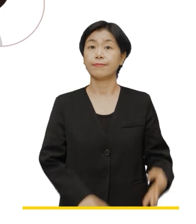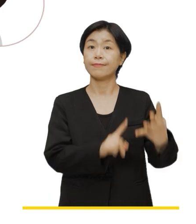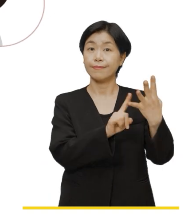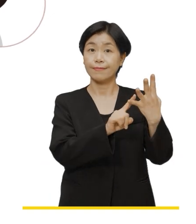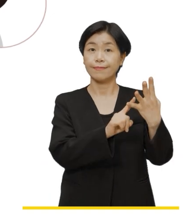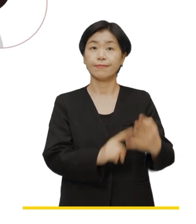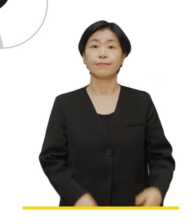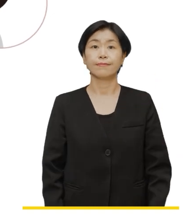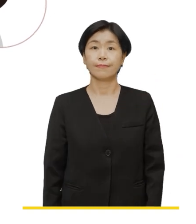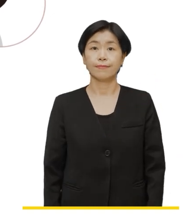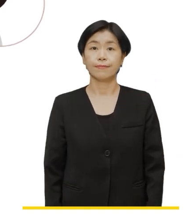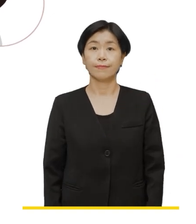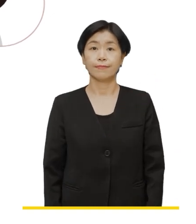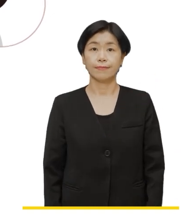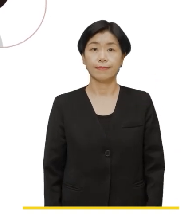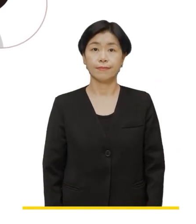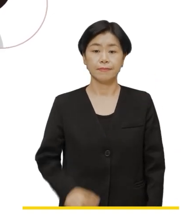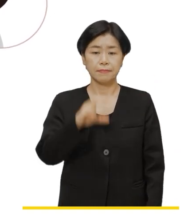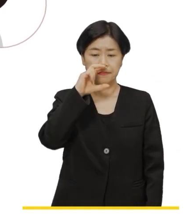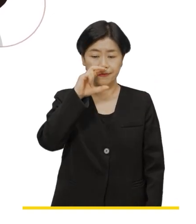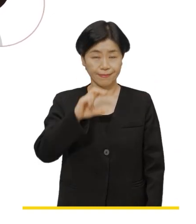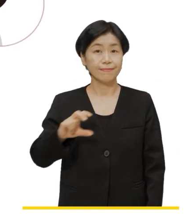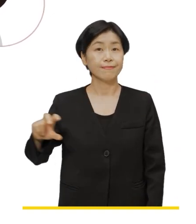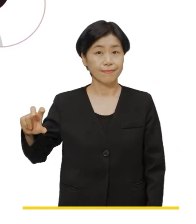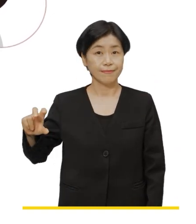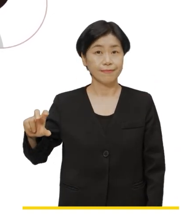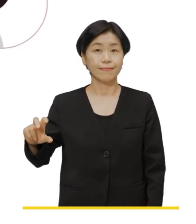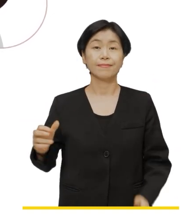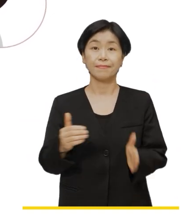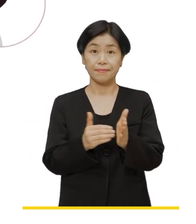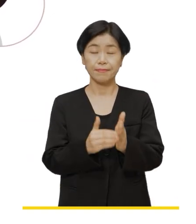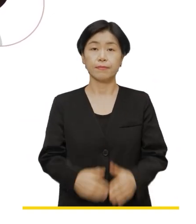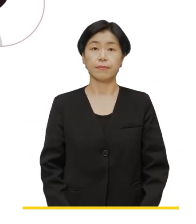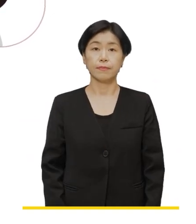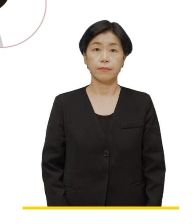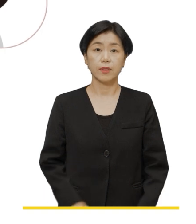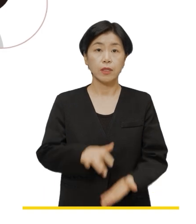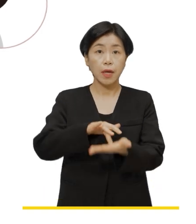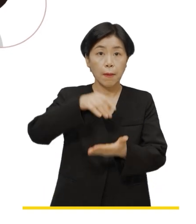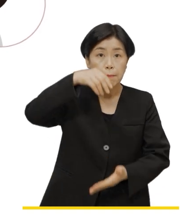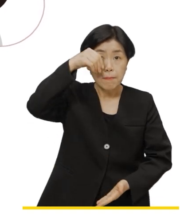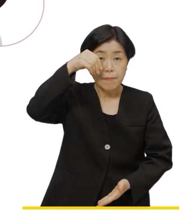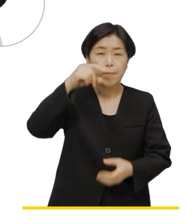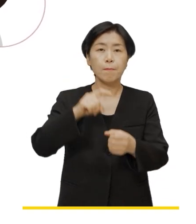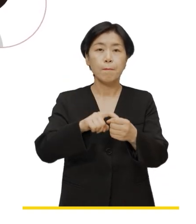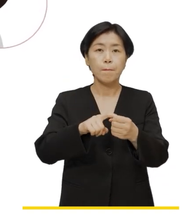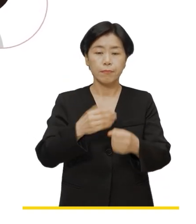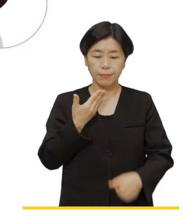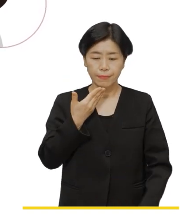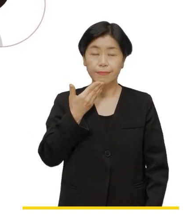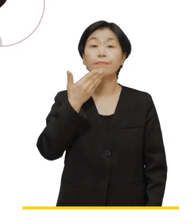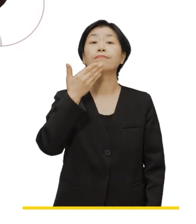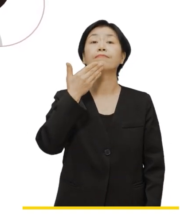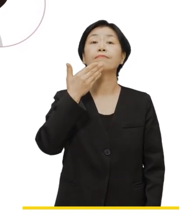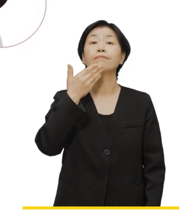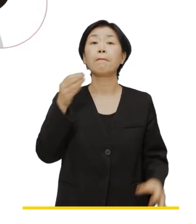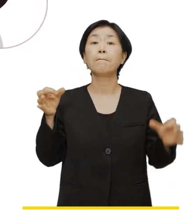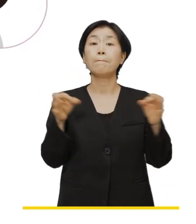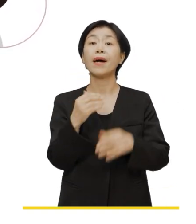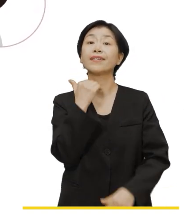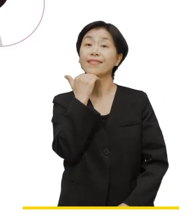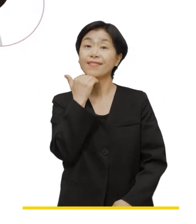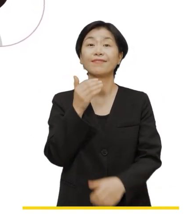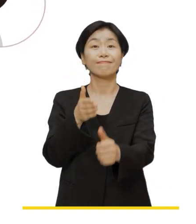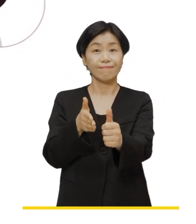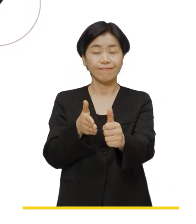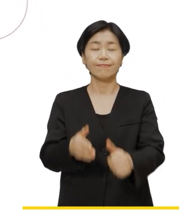네 번째, 코에서 의약품을 빼요. 약이 잘 스며들도록 머리를 뒤로 젖히고